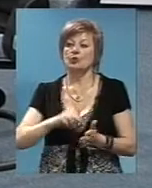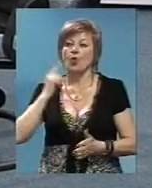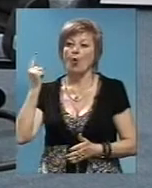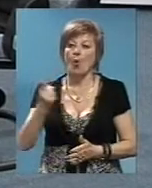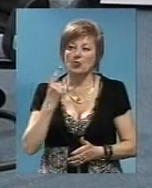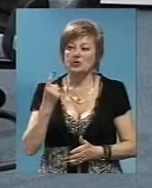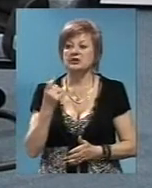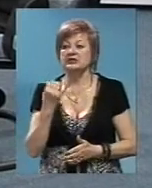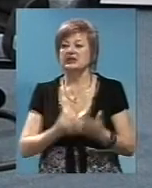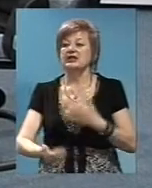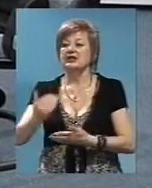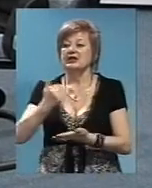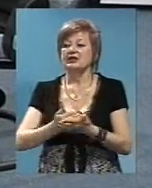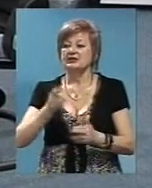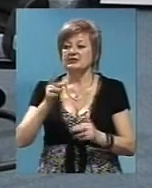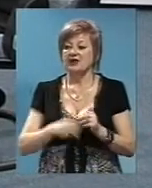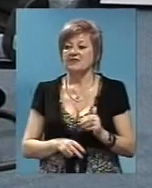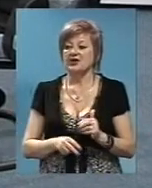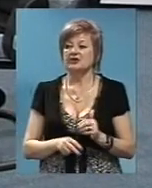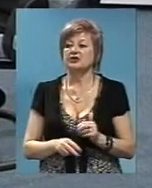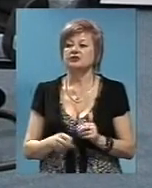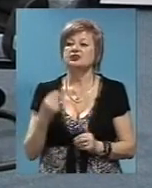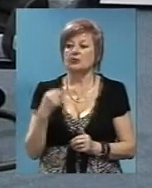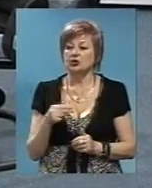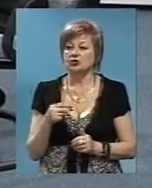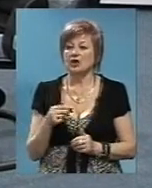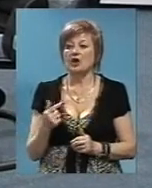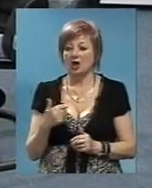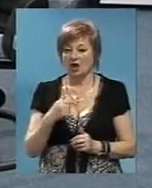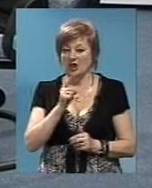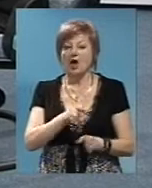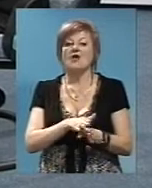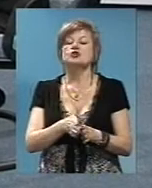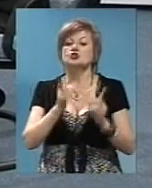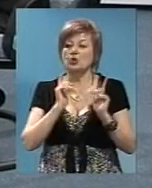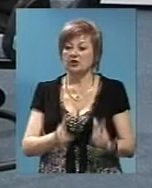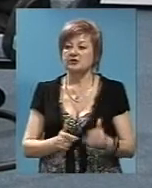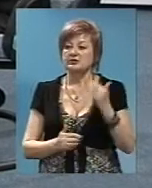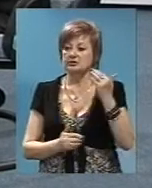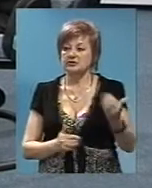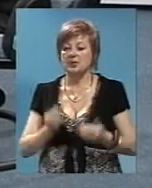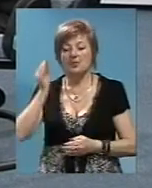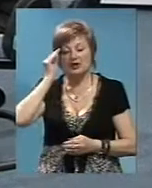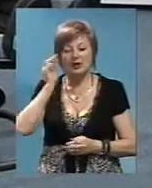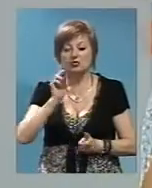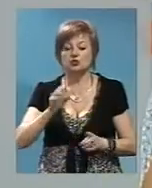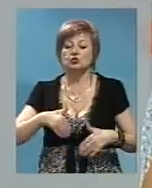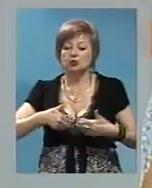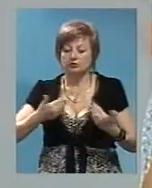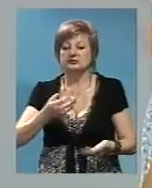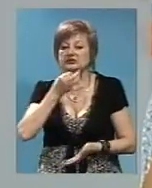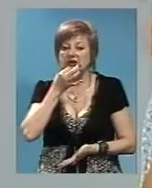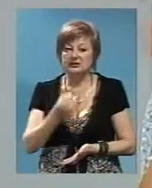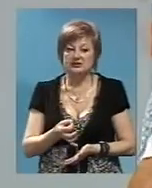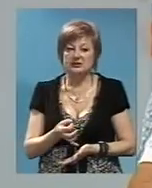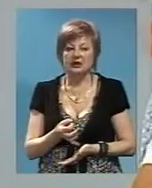і завершення процесу реформи в Запоріжжі. Я абсолютно погоджуюся з тими думками, які висловили запоріжці, мабуть,